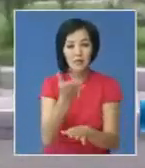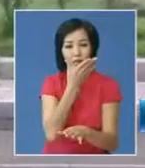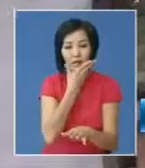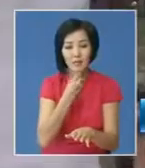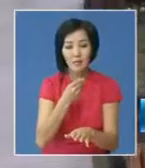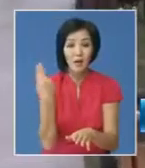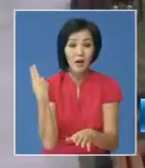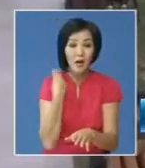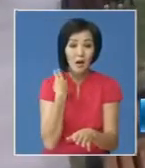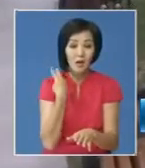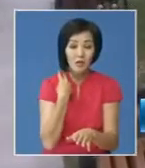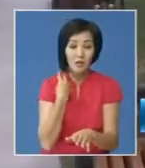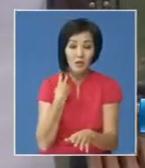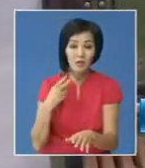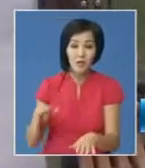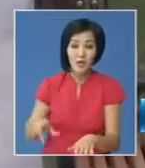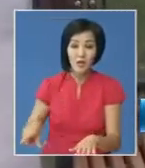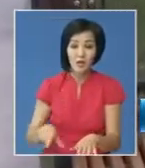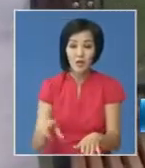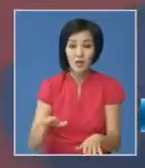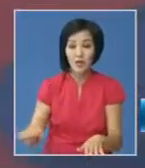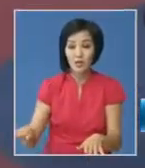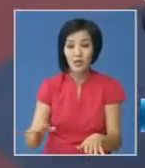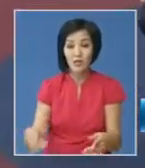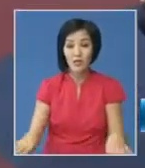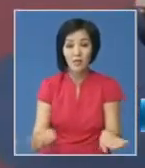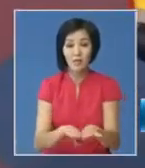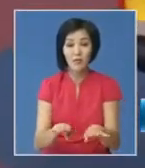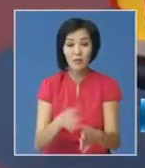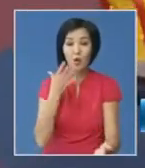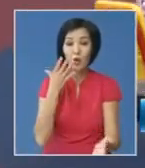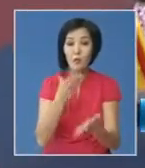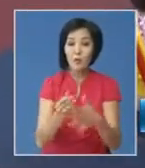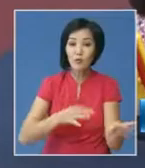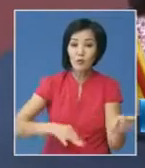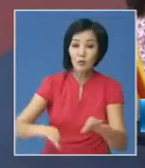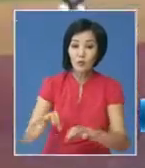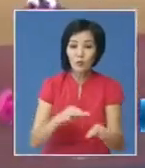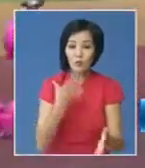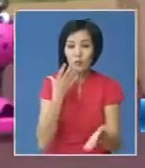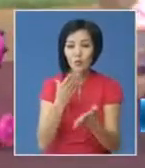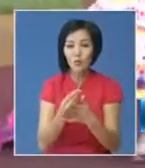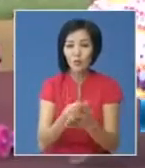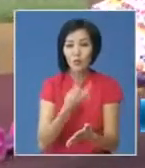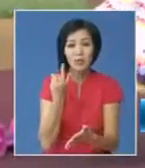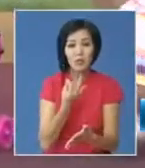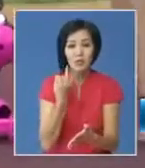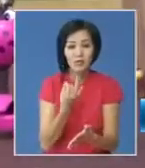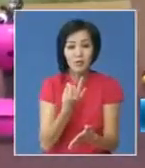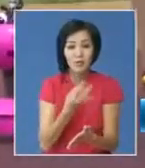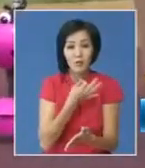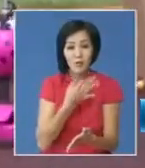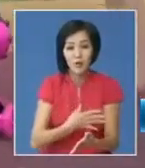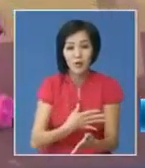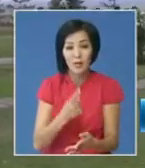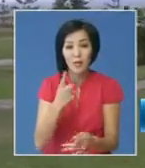жағажайы сынды дейді Амандық Баталып. Өз жобасын өз баласындай көретіні сезіледі. Ұзындығы 1,5 шақырым, бар жоғы 1,5